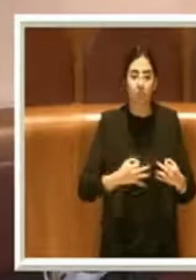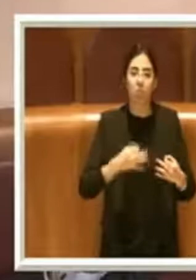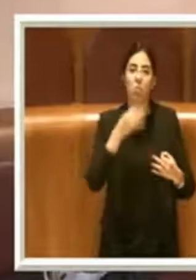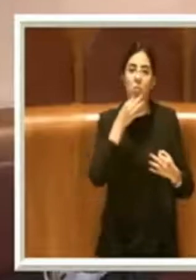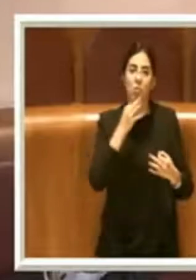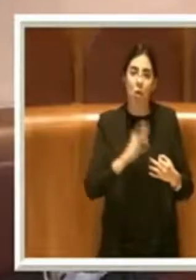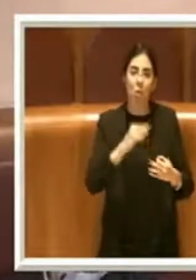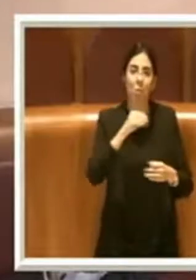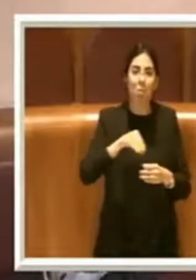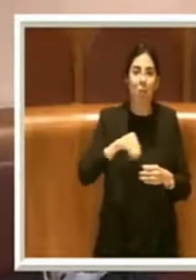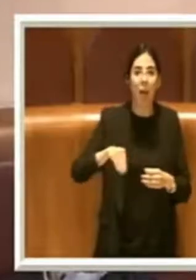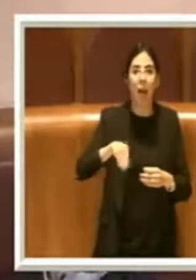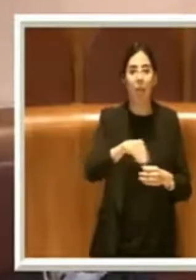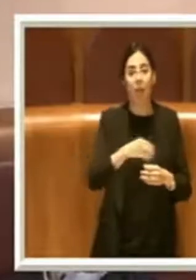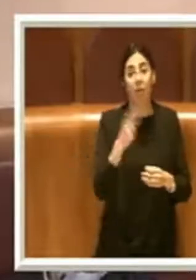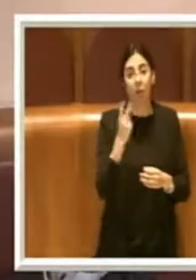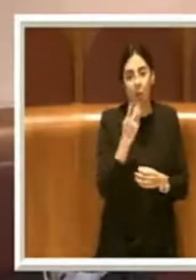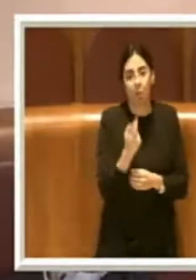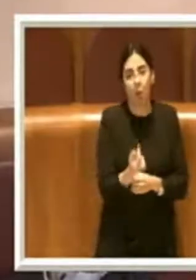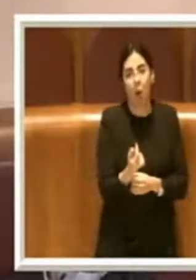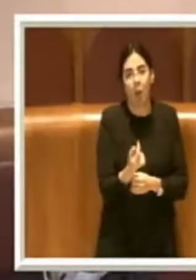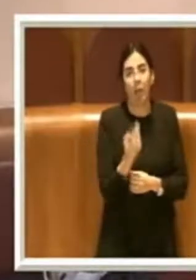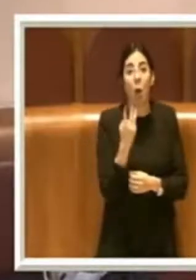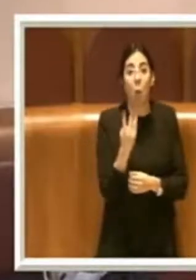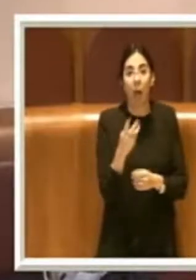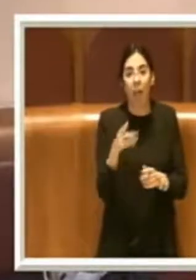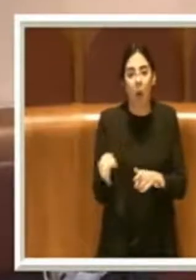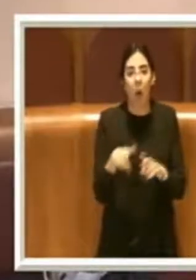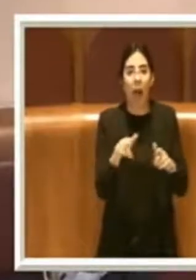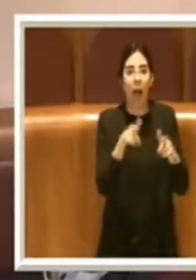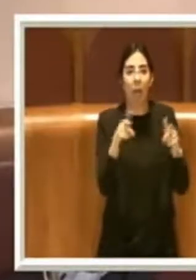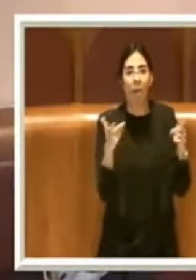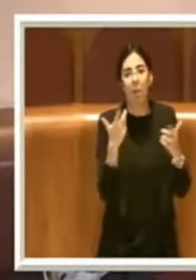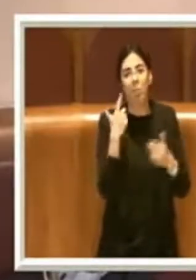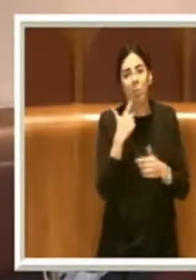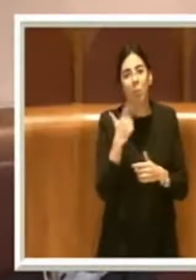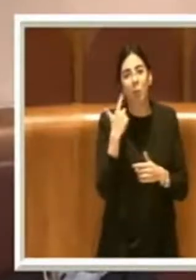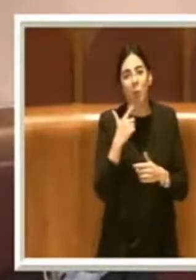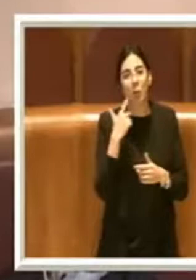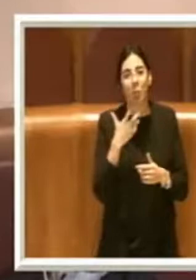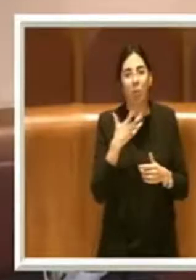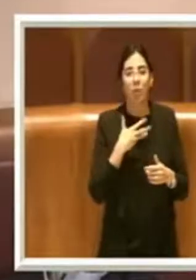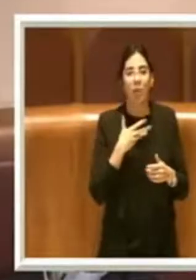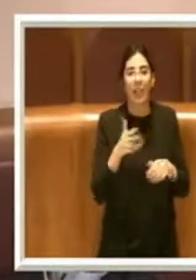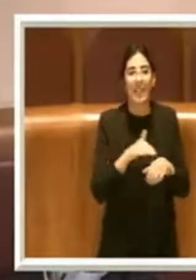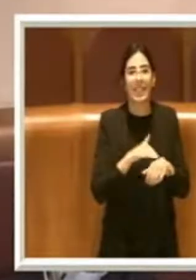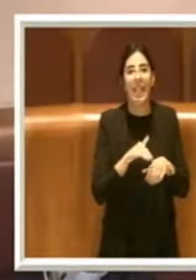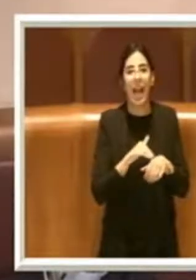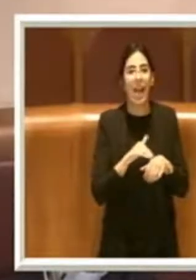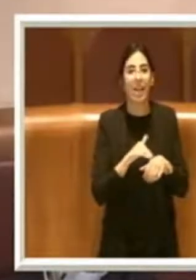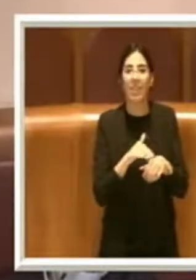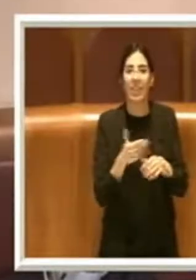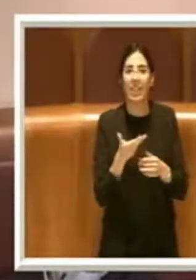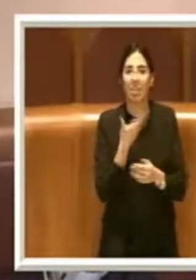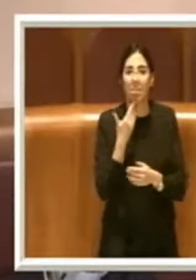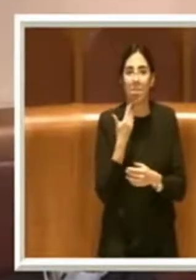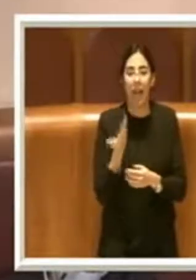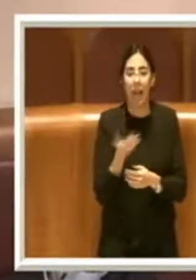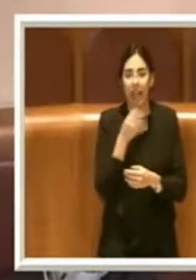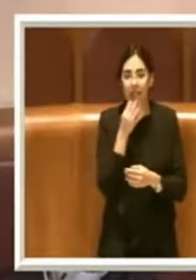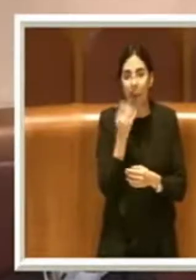seppur pochi, parliamo di 4 alberi, ma purtroppo a causa dei sottoservizi solo quello era possibile